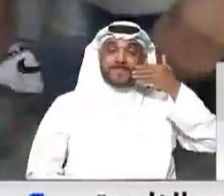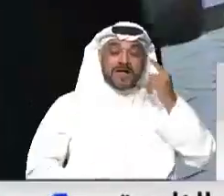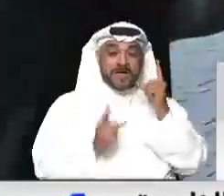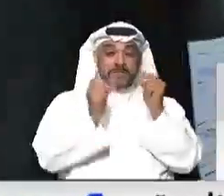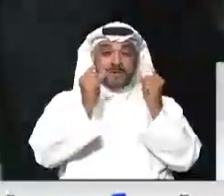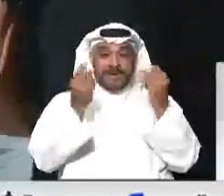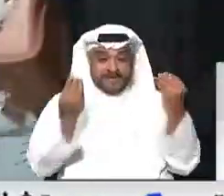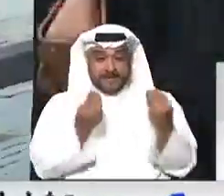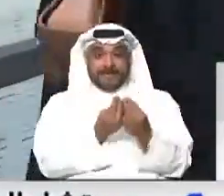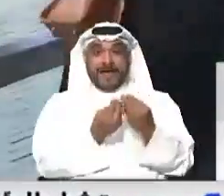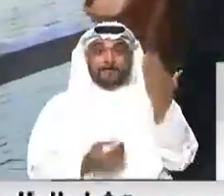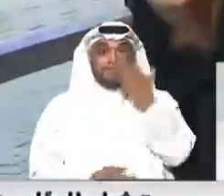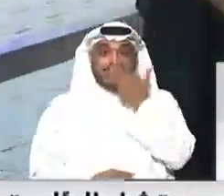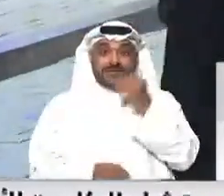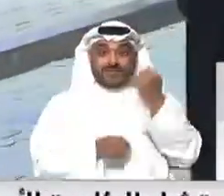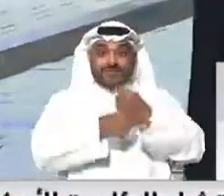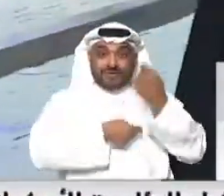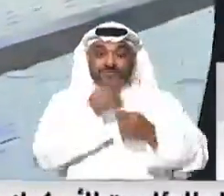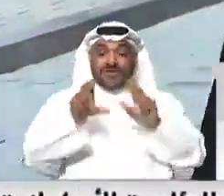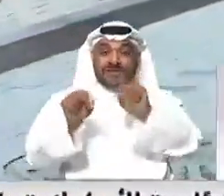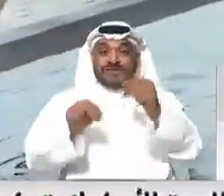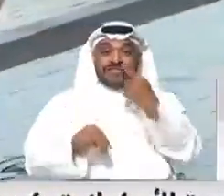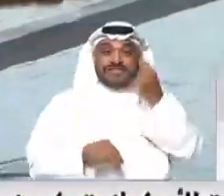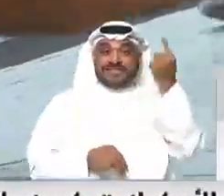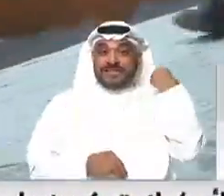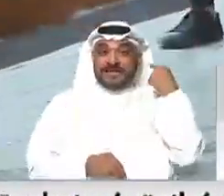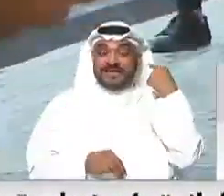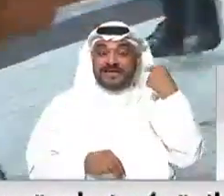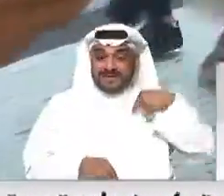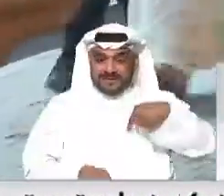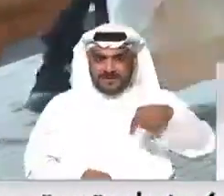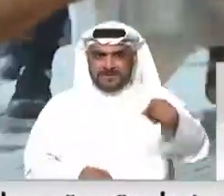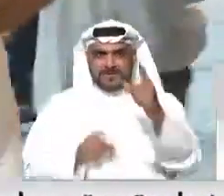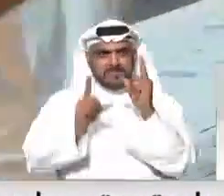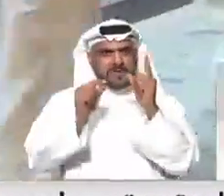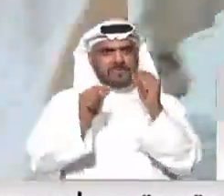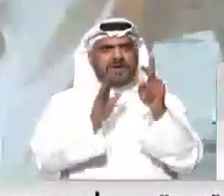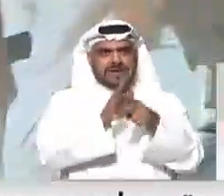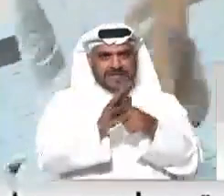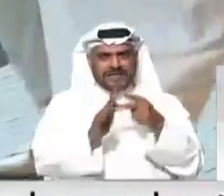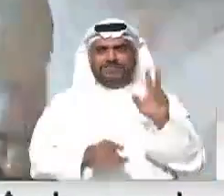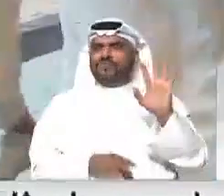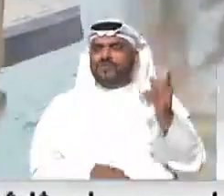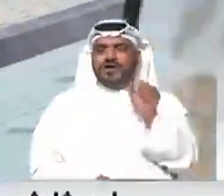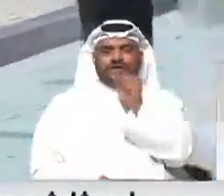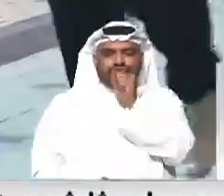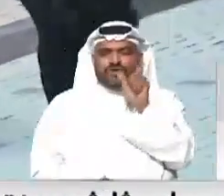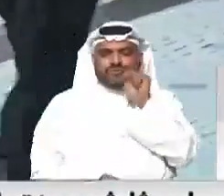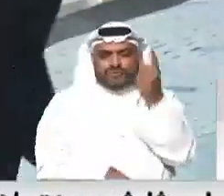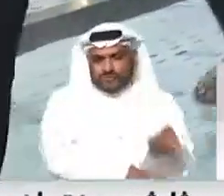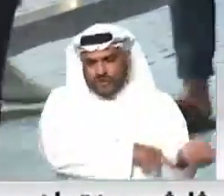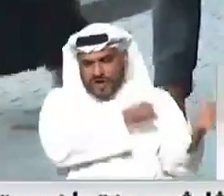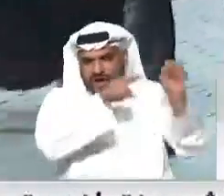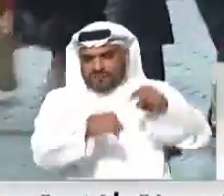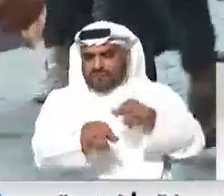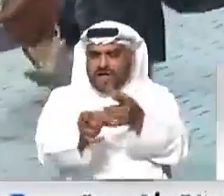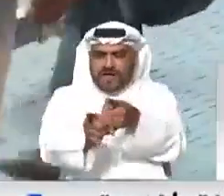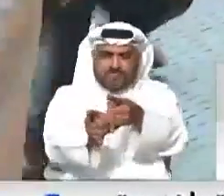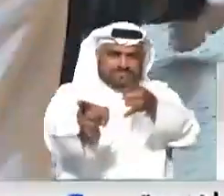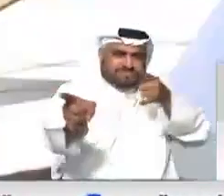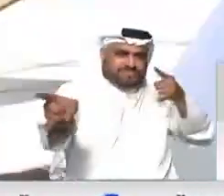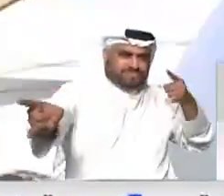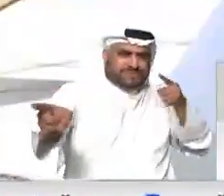المدارس والدوامات كالعام الماضي، ما يجعل البعض يعدل في عاداته تحاشيا للزحمة في أوقات